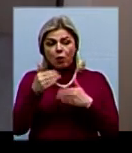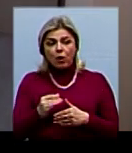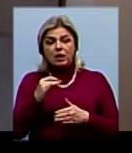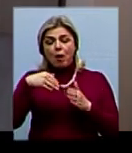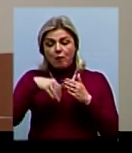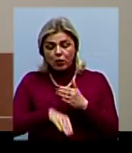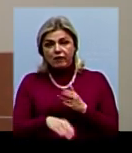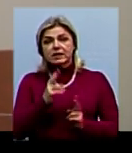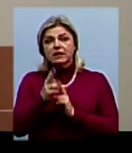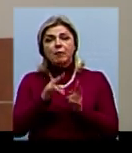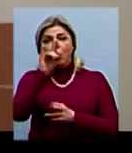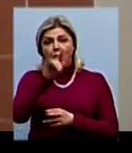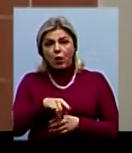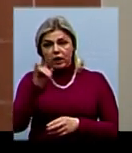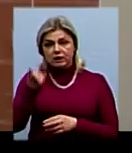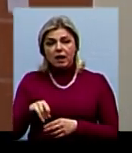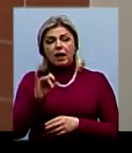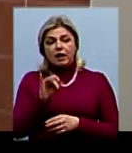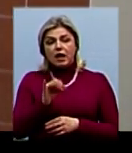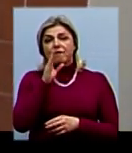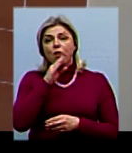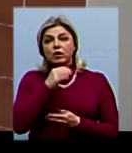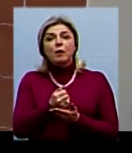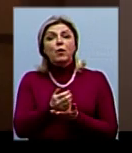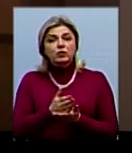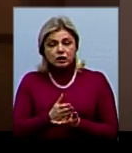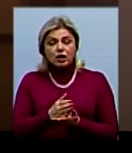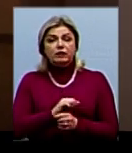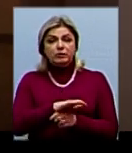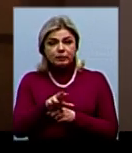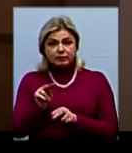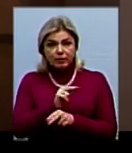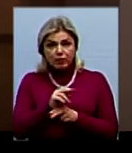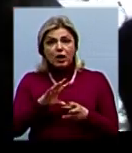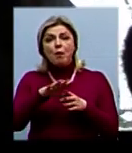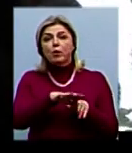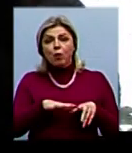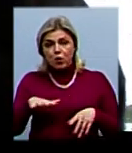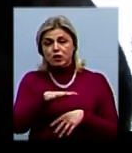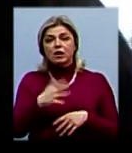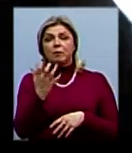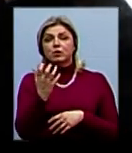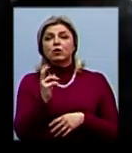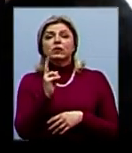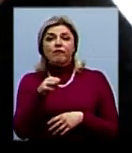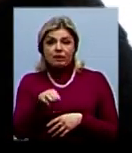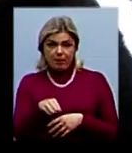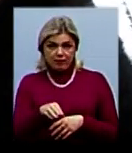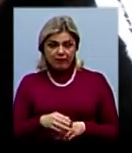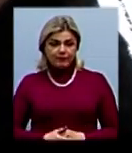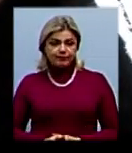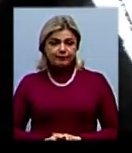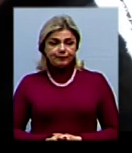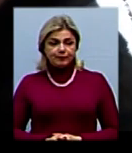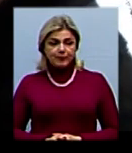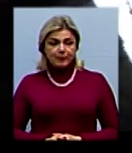приміщення, замінили вікна, змонтували мережу електропостачання. Площа приміщення становить 500 квадратних метрів. Декабрь місяць. У нас були